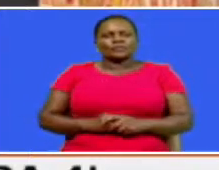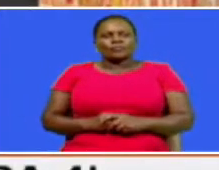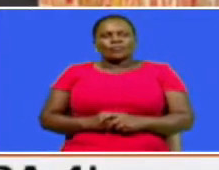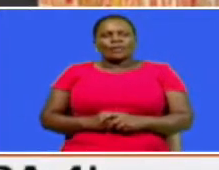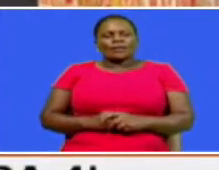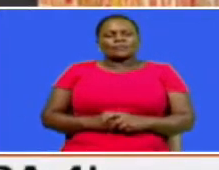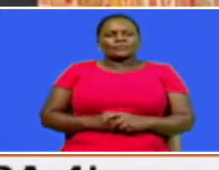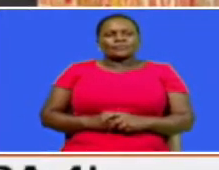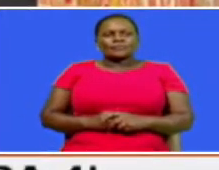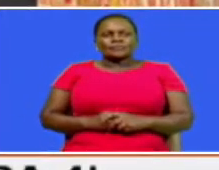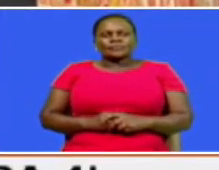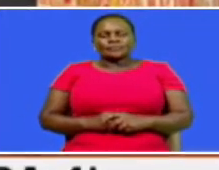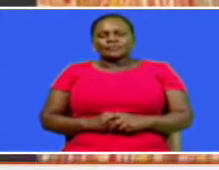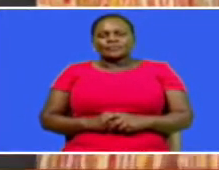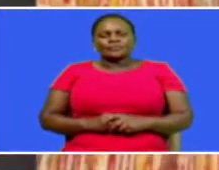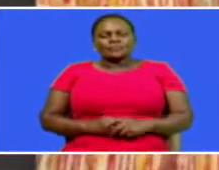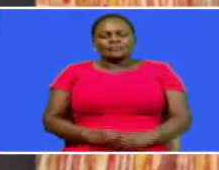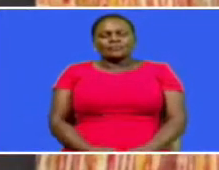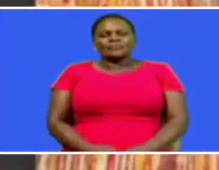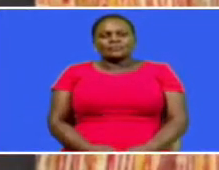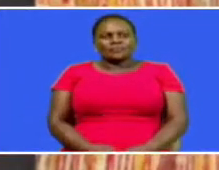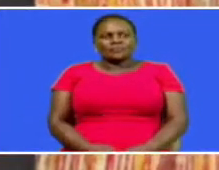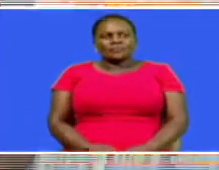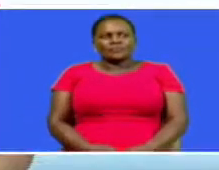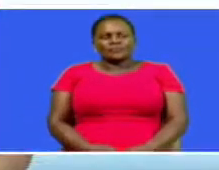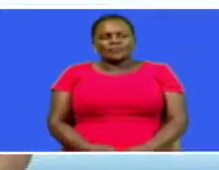KTN News Nairobi.